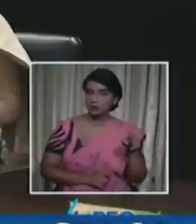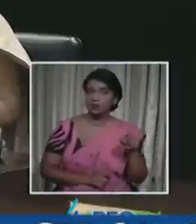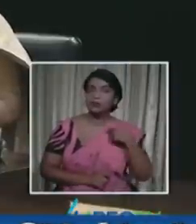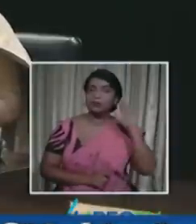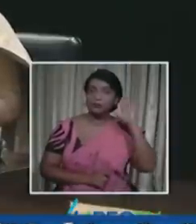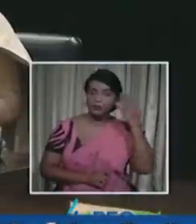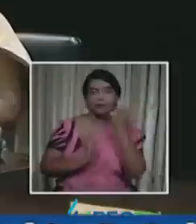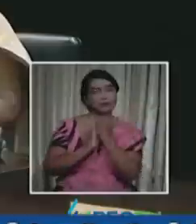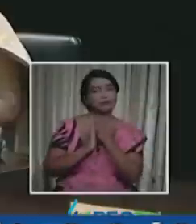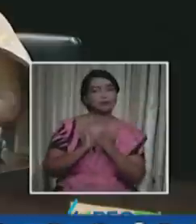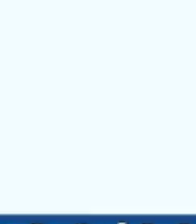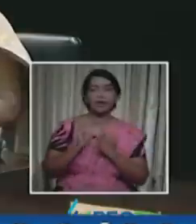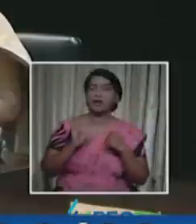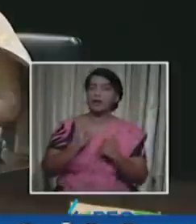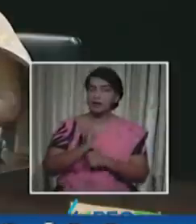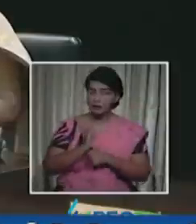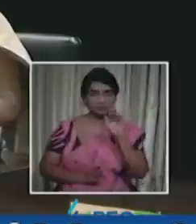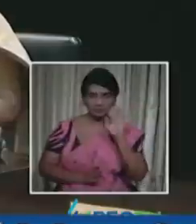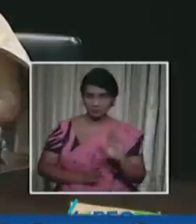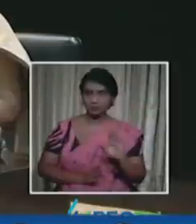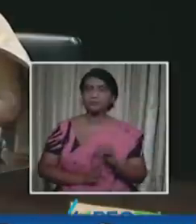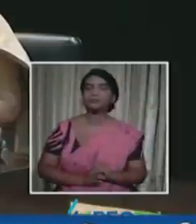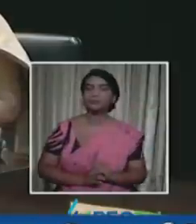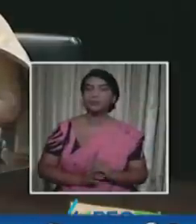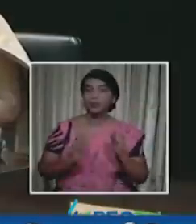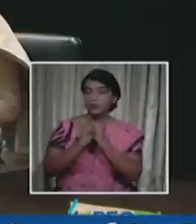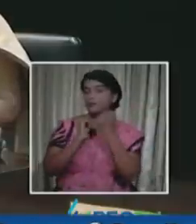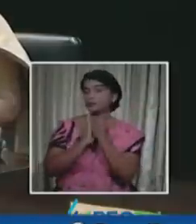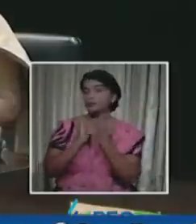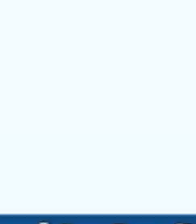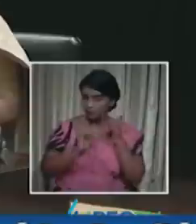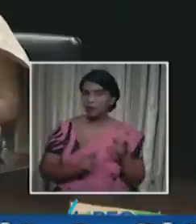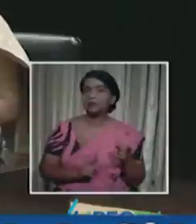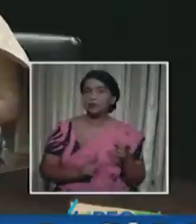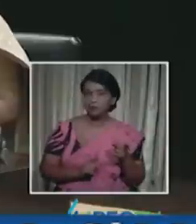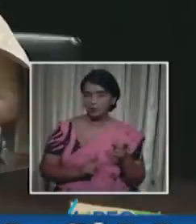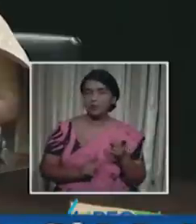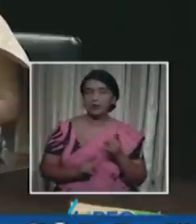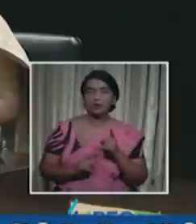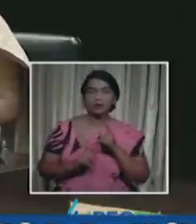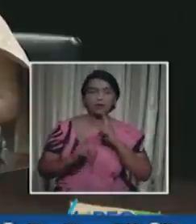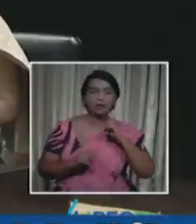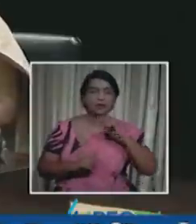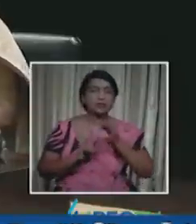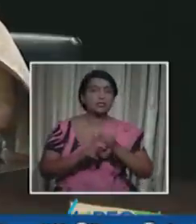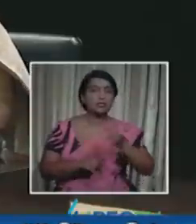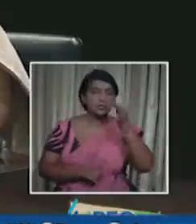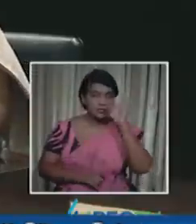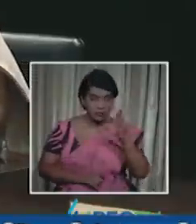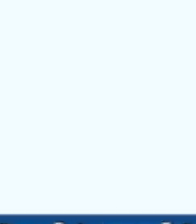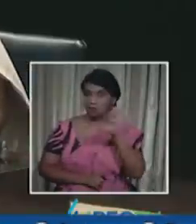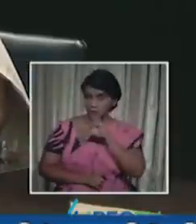विशेष विधि विधान पनते दक्वातिबेन कार्य पटिपाटियट अनुकूलव अनुप्राप्तिक जनाधिपति